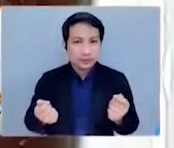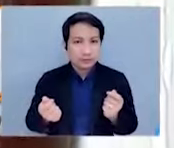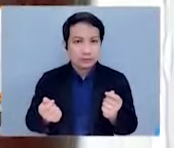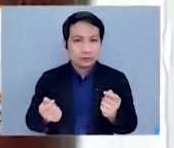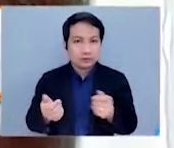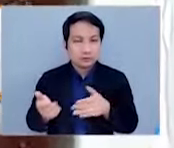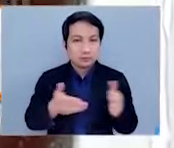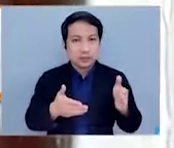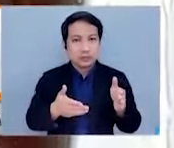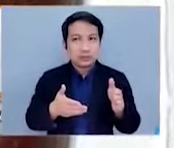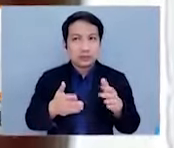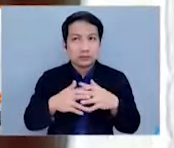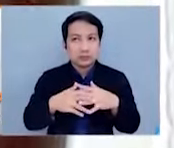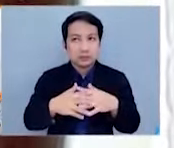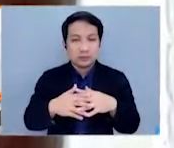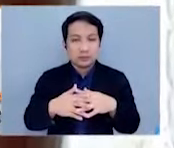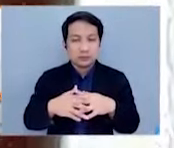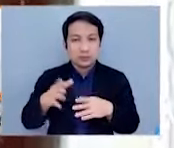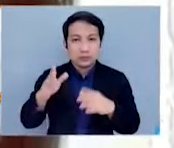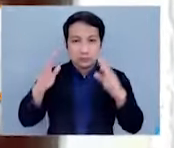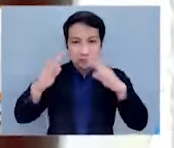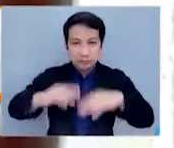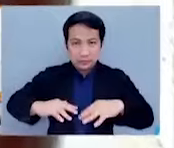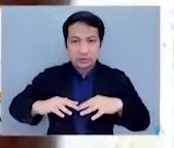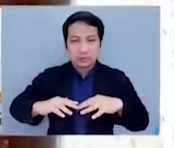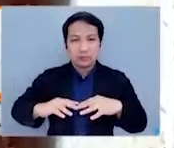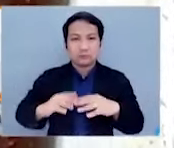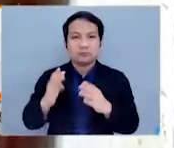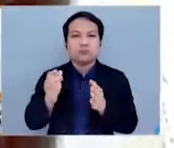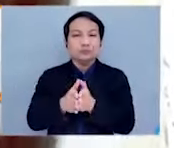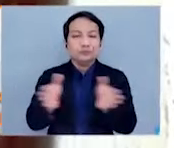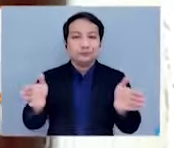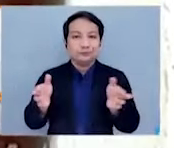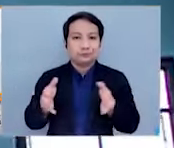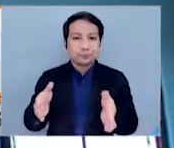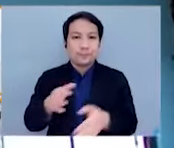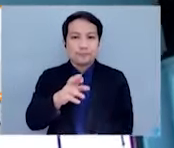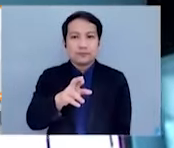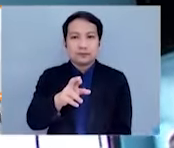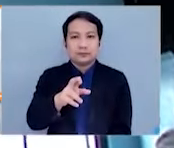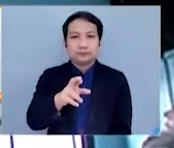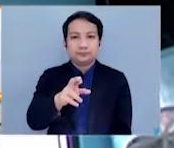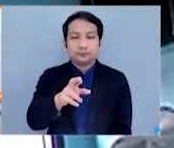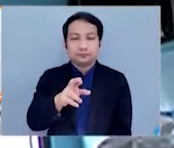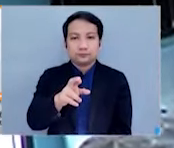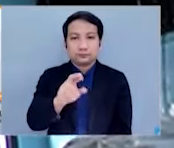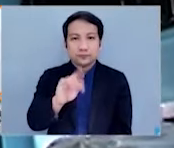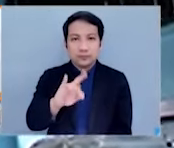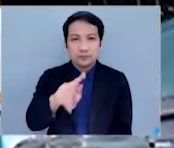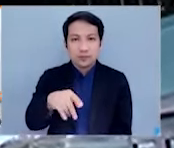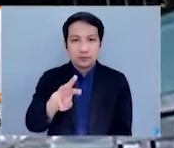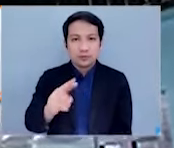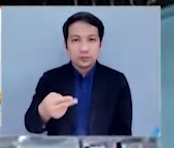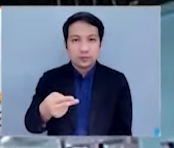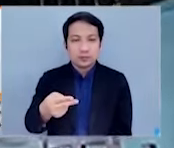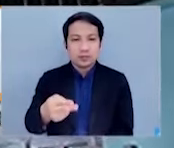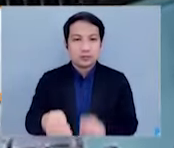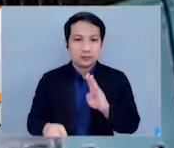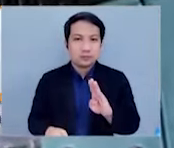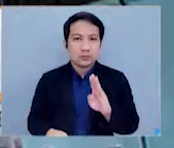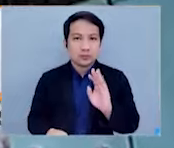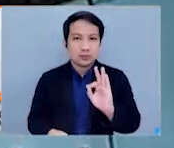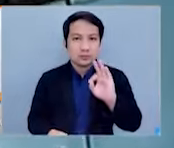road widening project ng Department of Public Works and Highway sa Ramon Magsaysay Boulevard. Ayon sa Bureau of Fire Protection, kailangan na